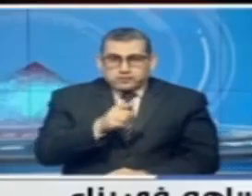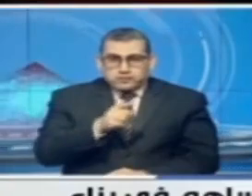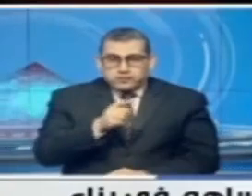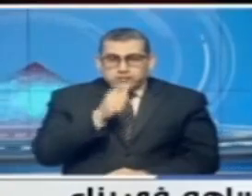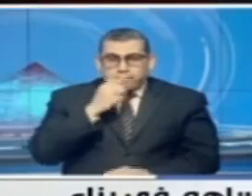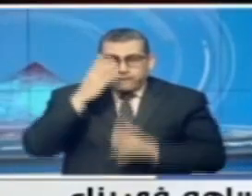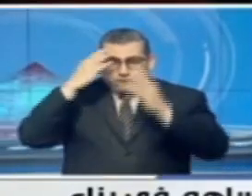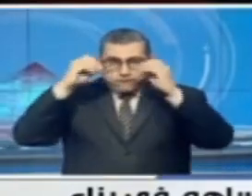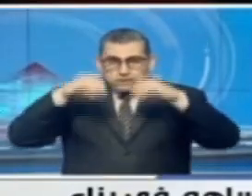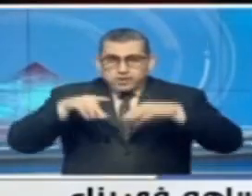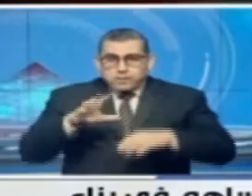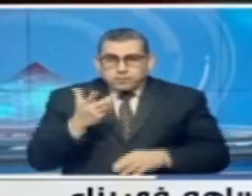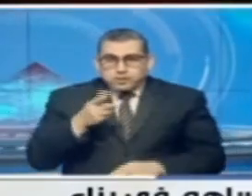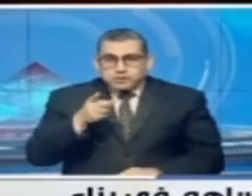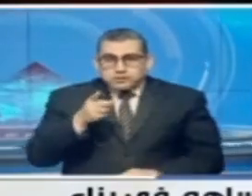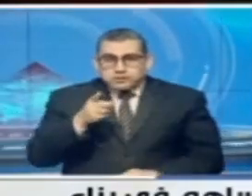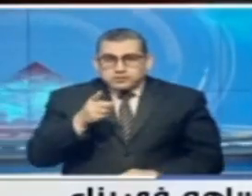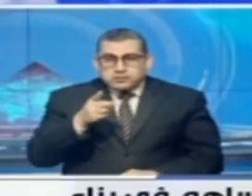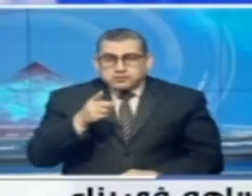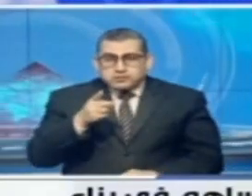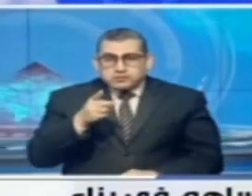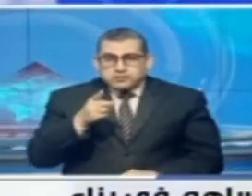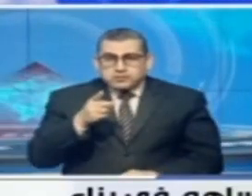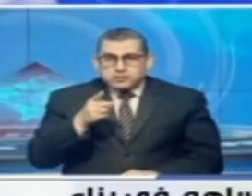هنا بان احنا هيكون تمن